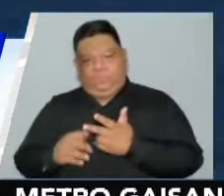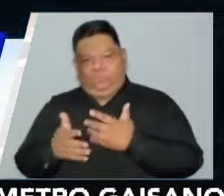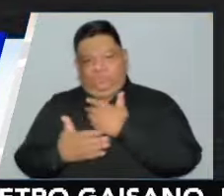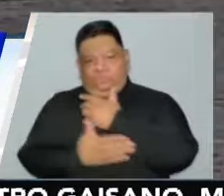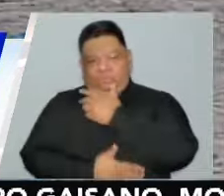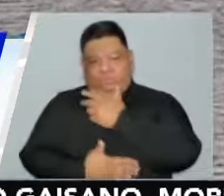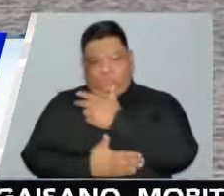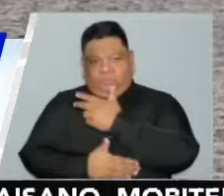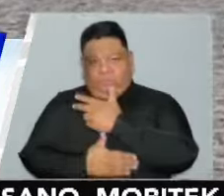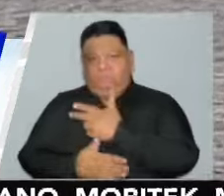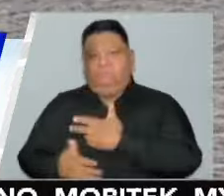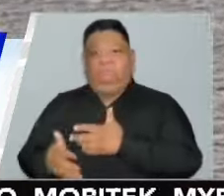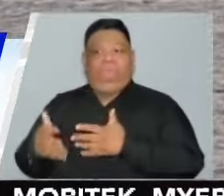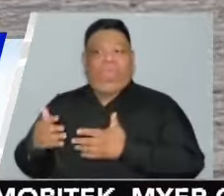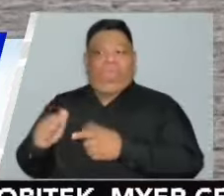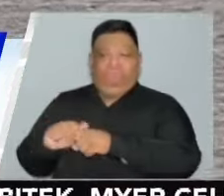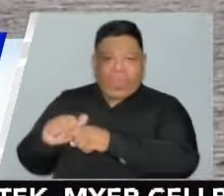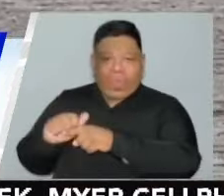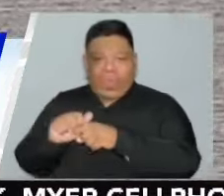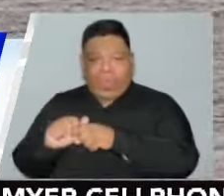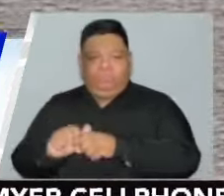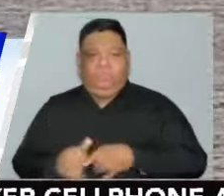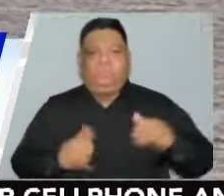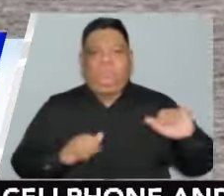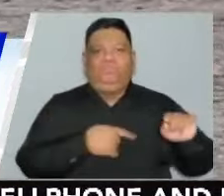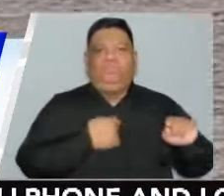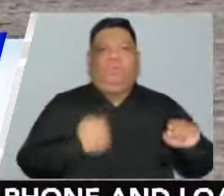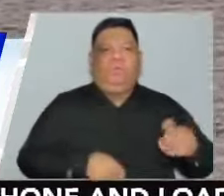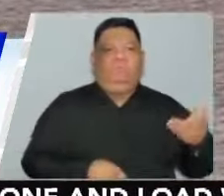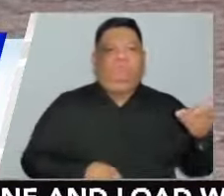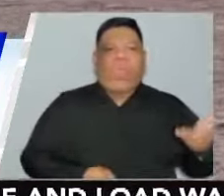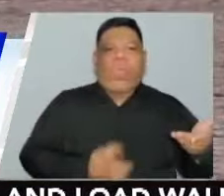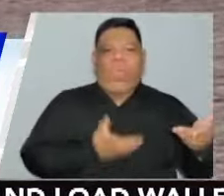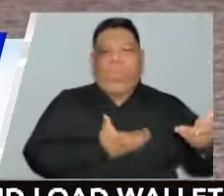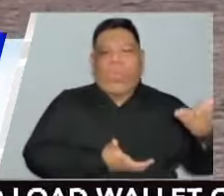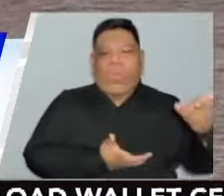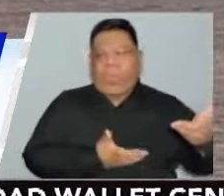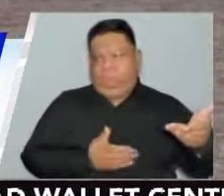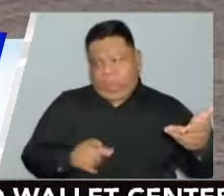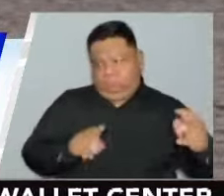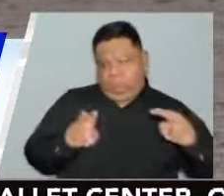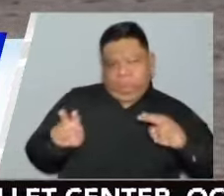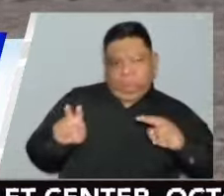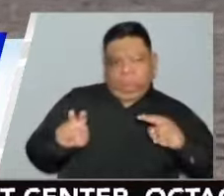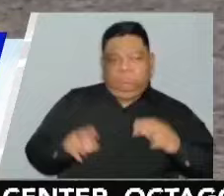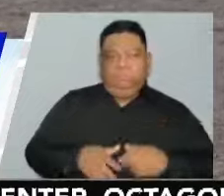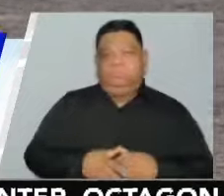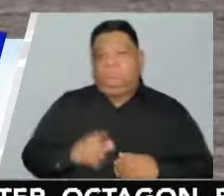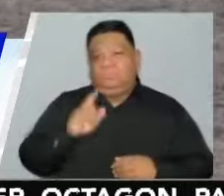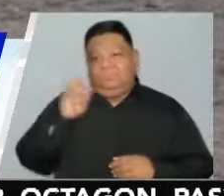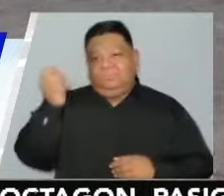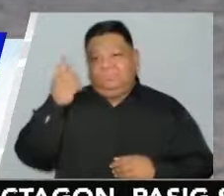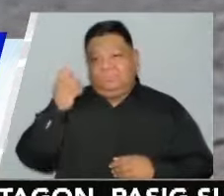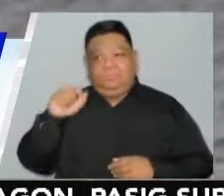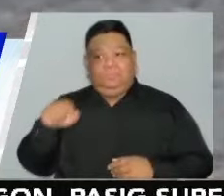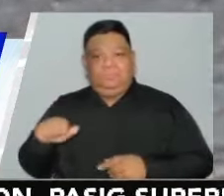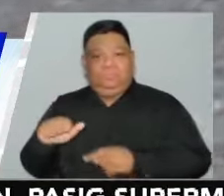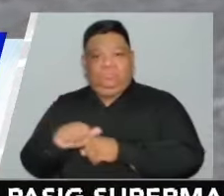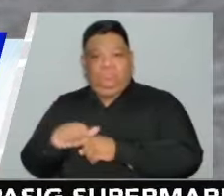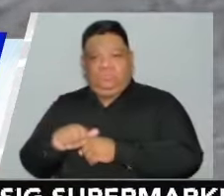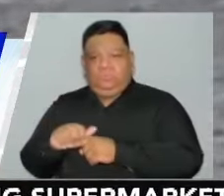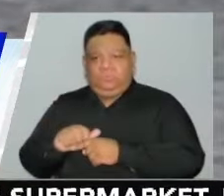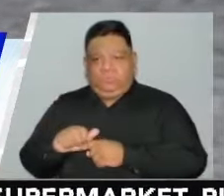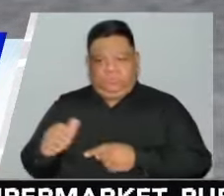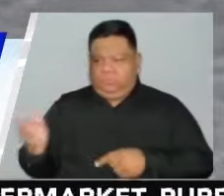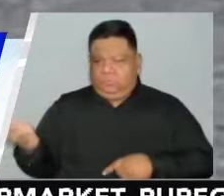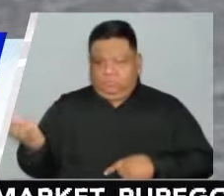China. Animo'y uninvited participant ng multilateral maritime exercise na sumusunod sa mga barko ng Pilipinas, Amerika